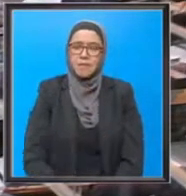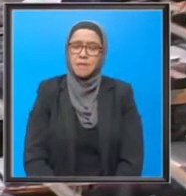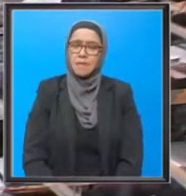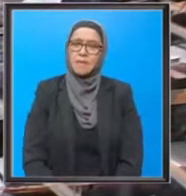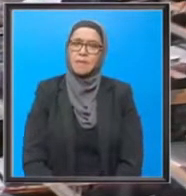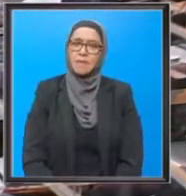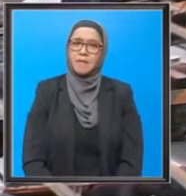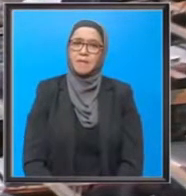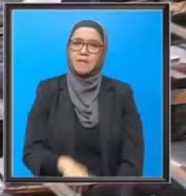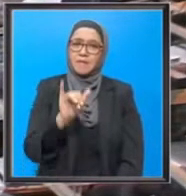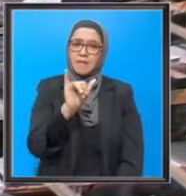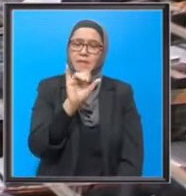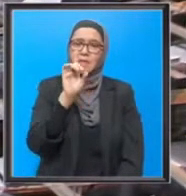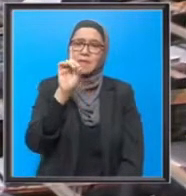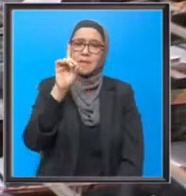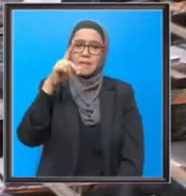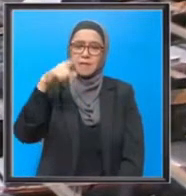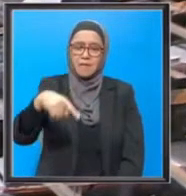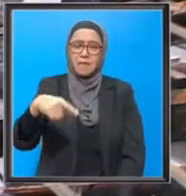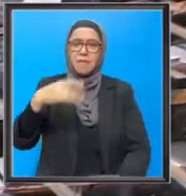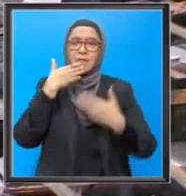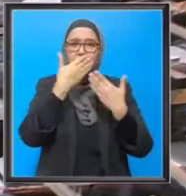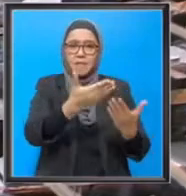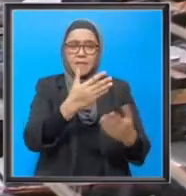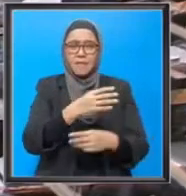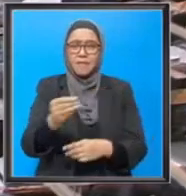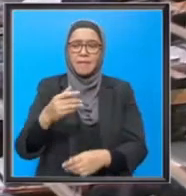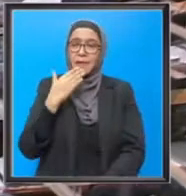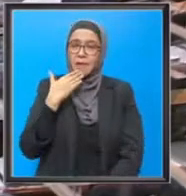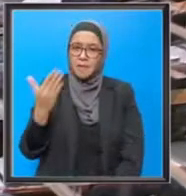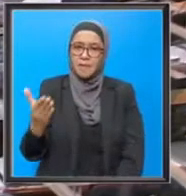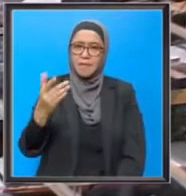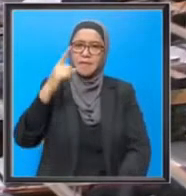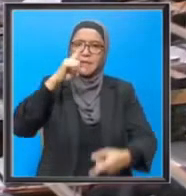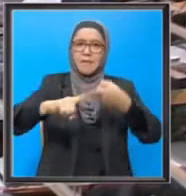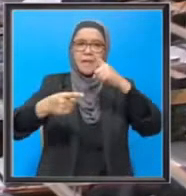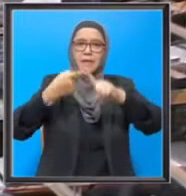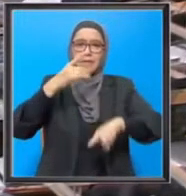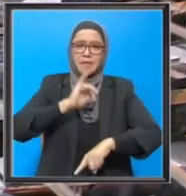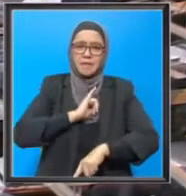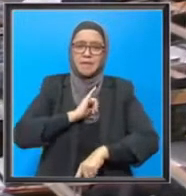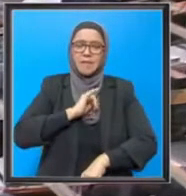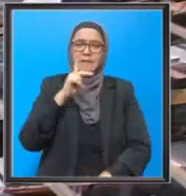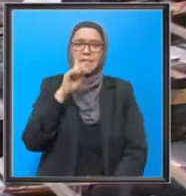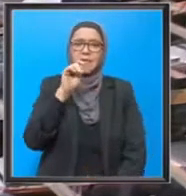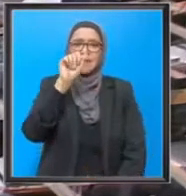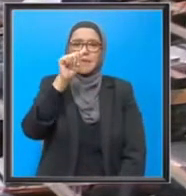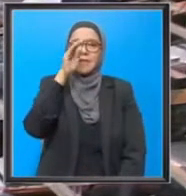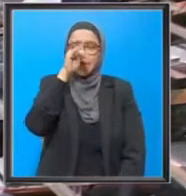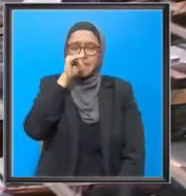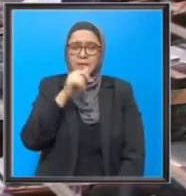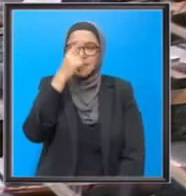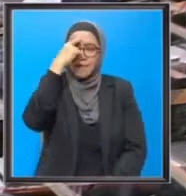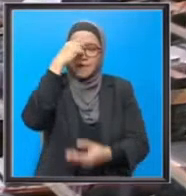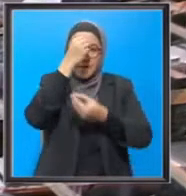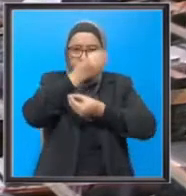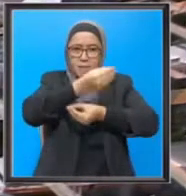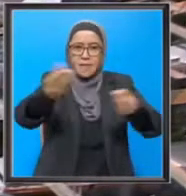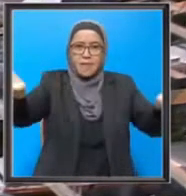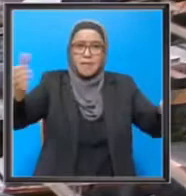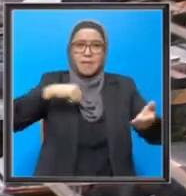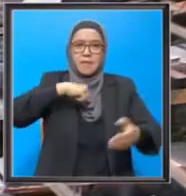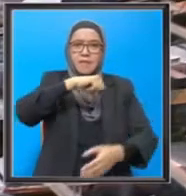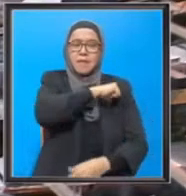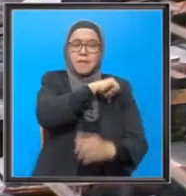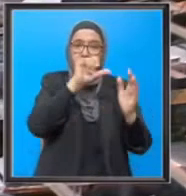Hey yang betul Makasih kepada sahabat saya Kota Manado untuk makluman Aliya Aliya